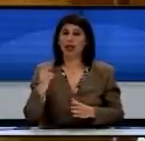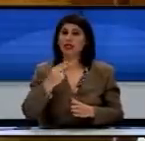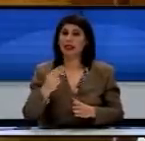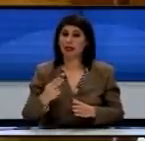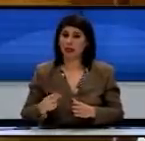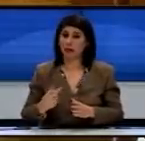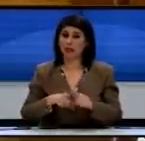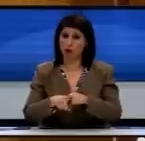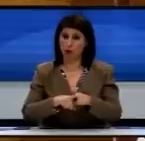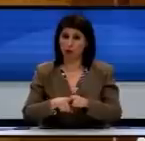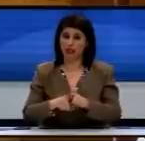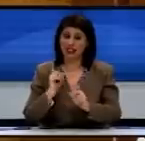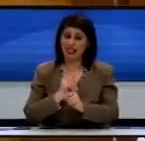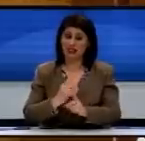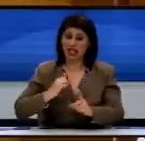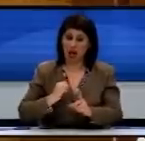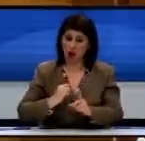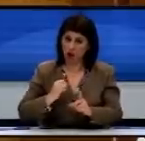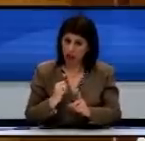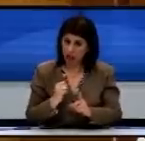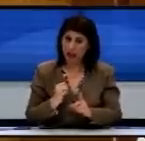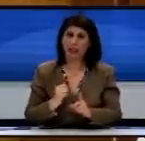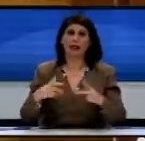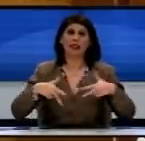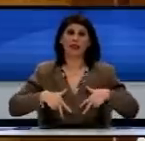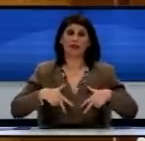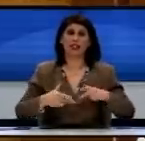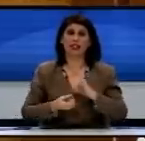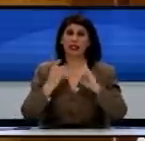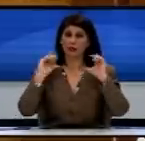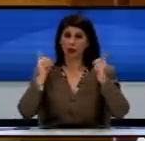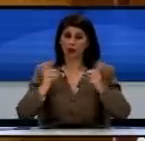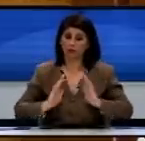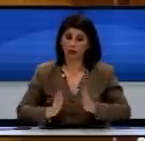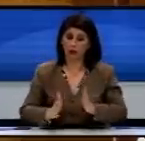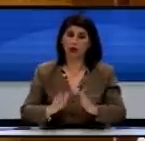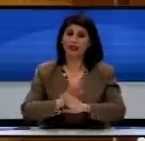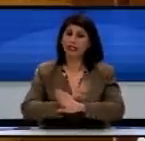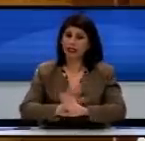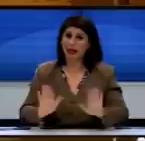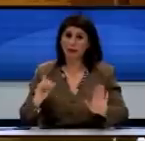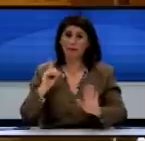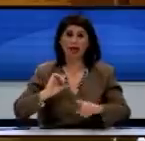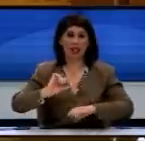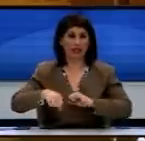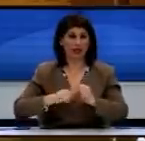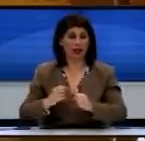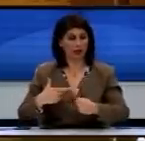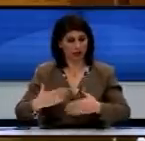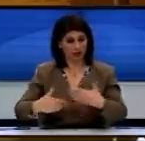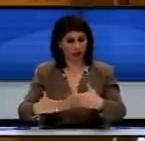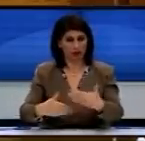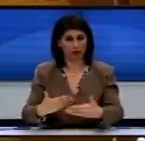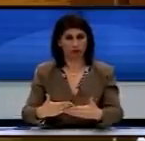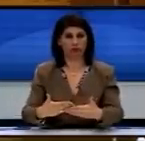ζητήματα που αφορούν στην ειδική αγωγή, η κυβέρνηση της Νέας Δημοκρατίας προχώρησε και ολοκλήρωσε μια δράση η οποία είχε